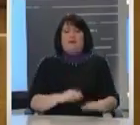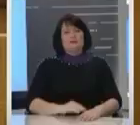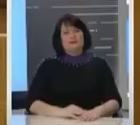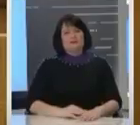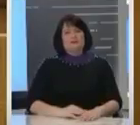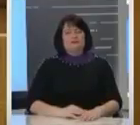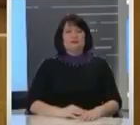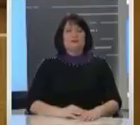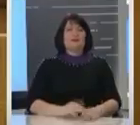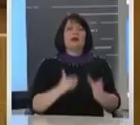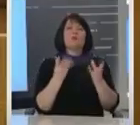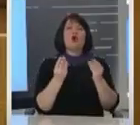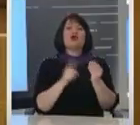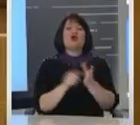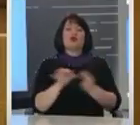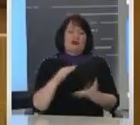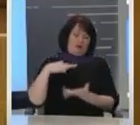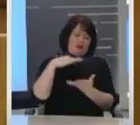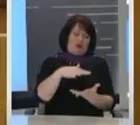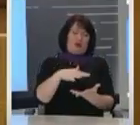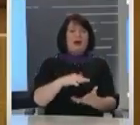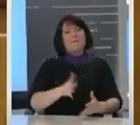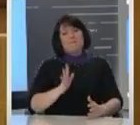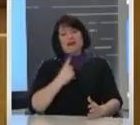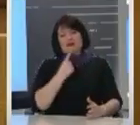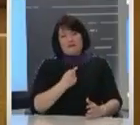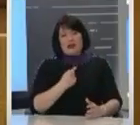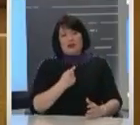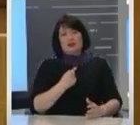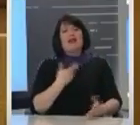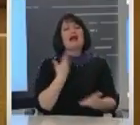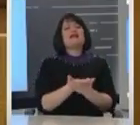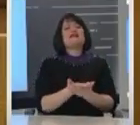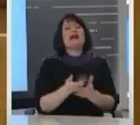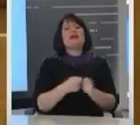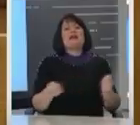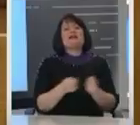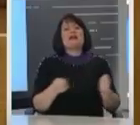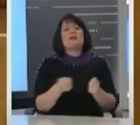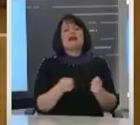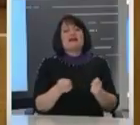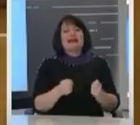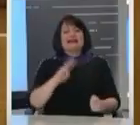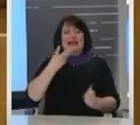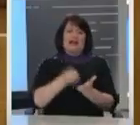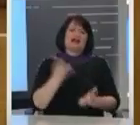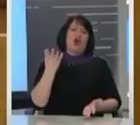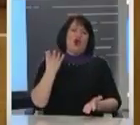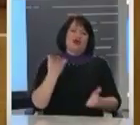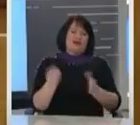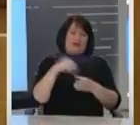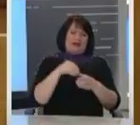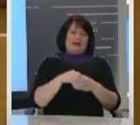το νομοσχέδιο αυτό, το πολυνομοσχέδιο, θα είχε τα προαπαιτούμενα της τρίτης